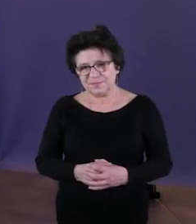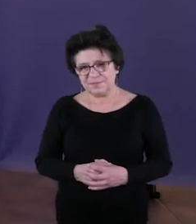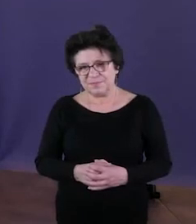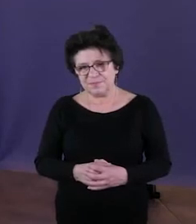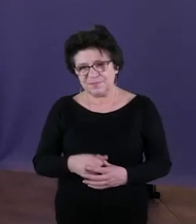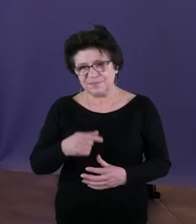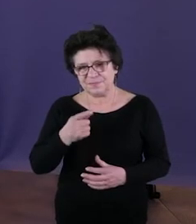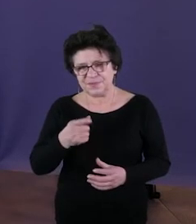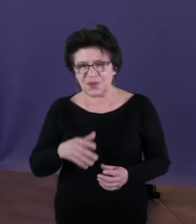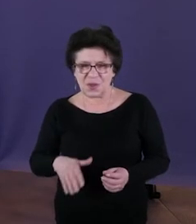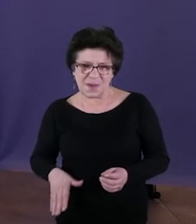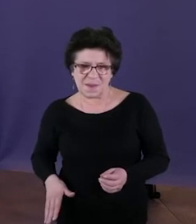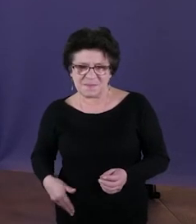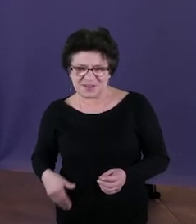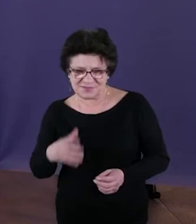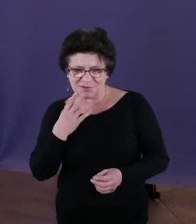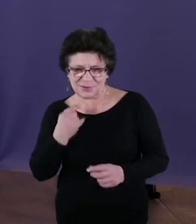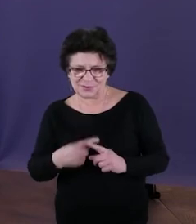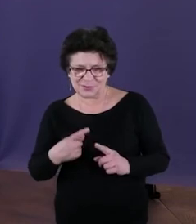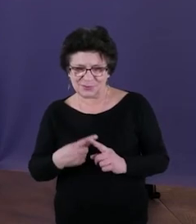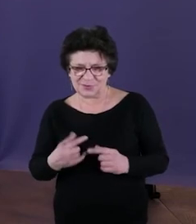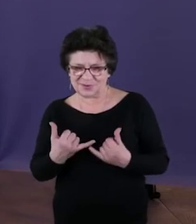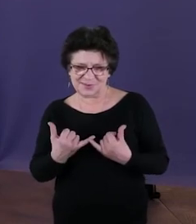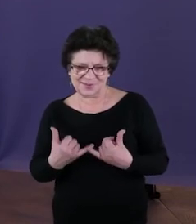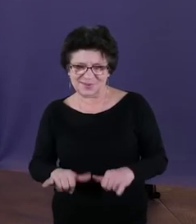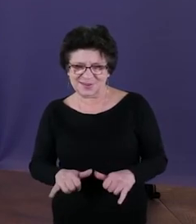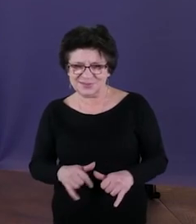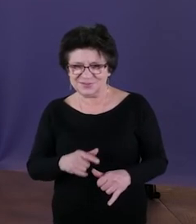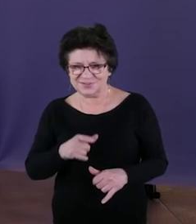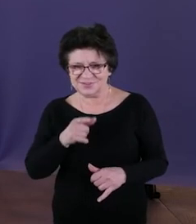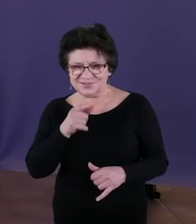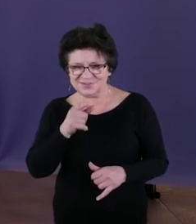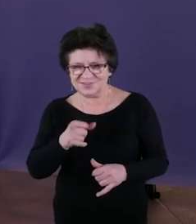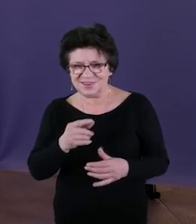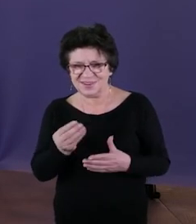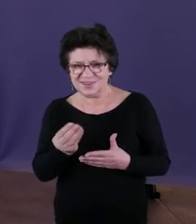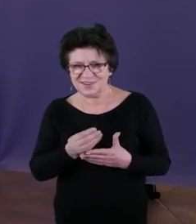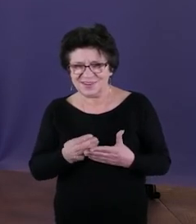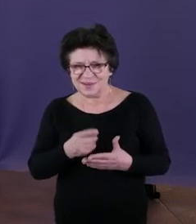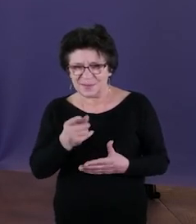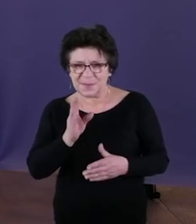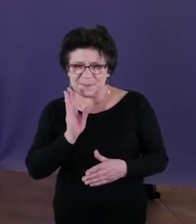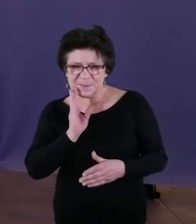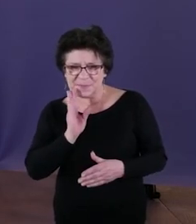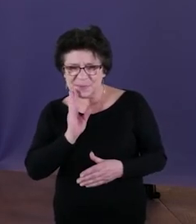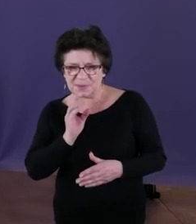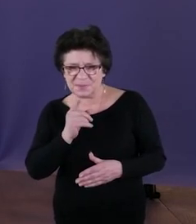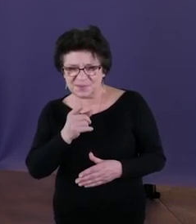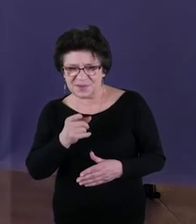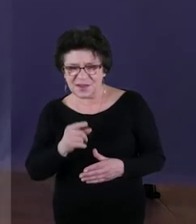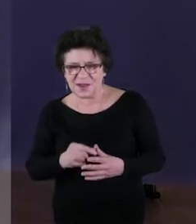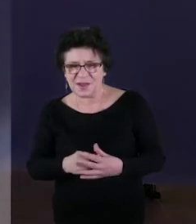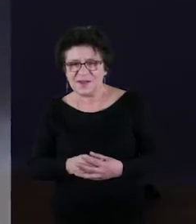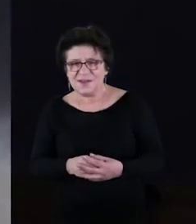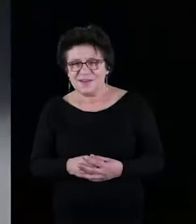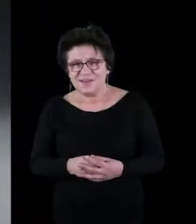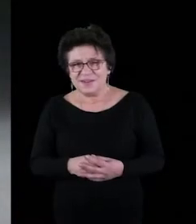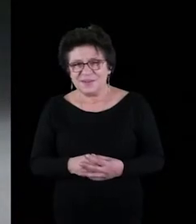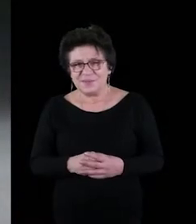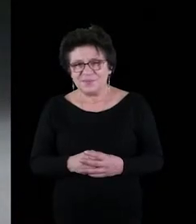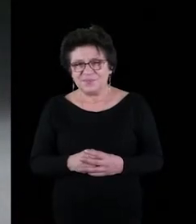kufę w każdym bądź razie jak teraz państwo będą gdzieś widzieli jakieś mopsy bądź w takiej figurki to nie jest to przypadek że